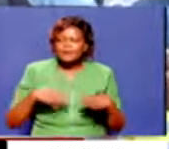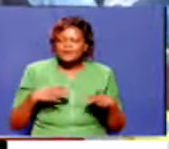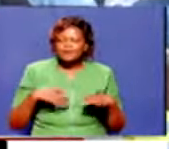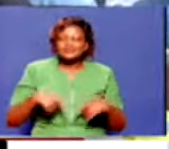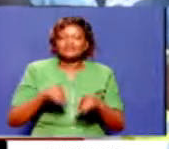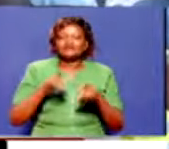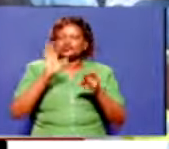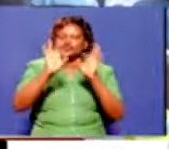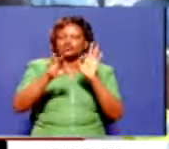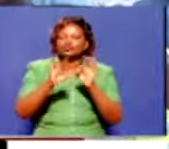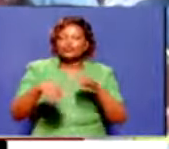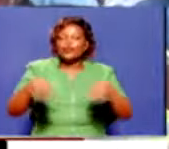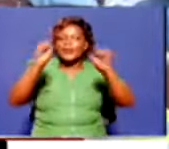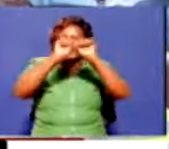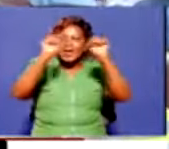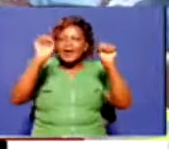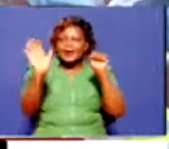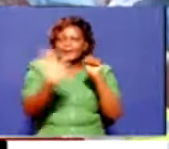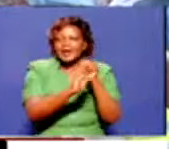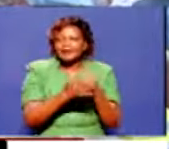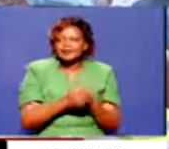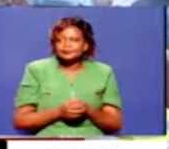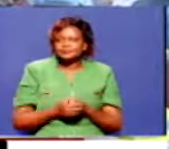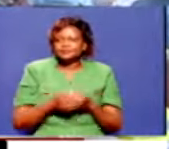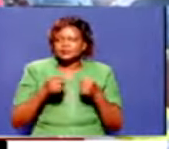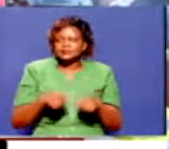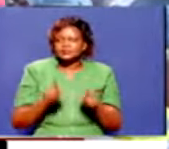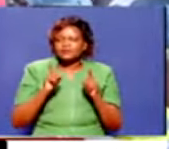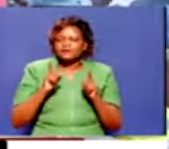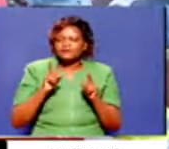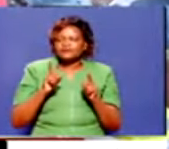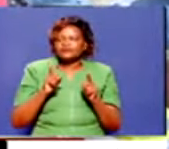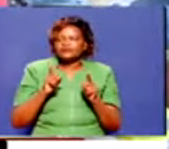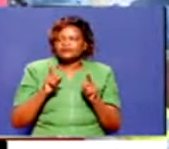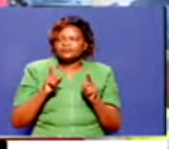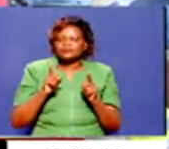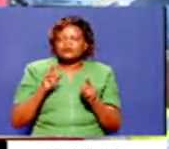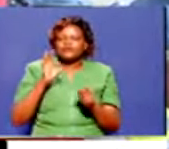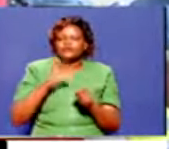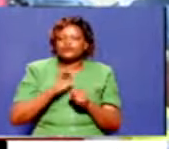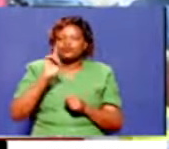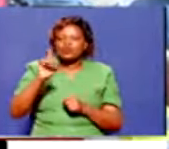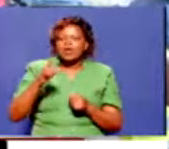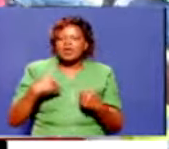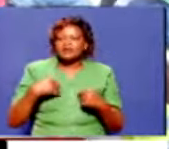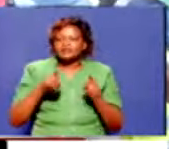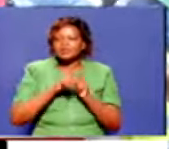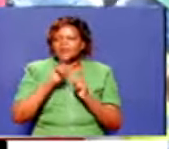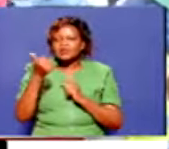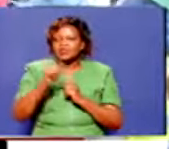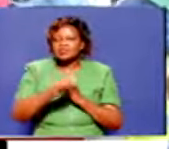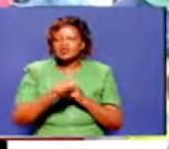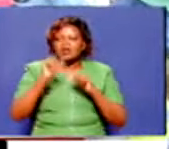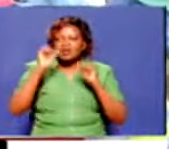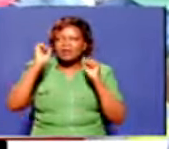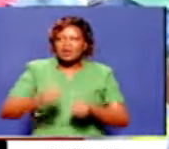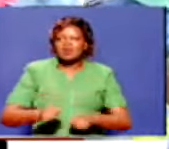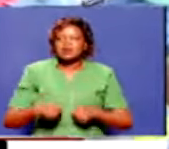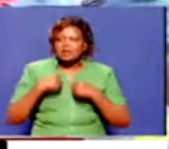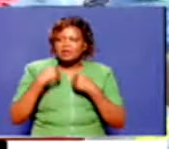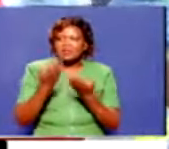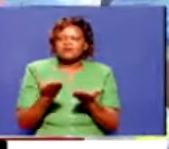wachichagulie rais wao. Yeye ni mwananchi ako na kura moja kama wengine, aweze kupatia